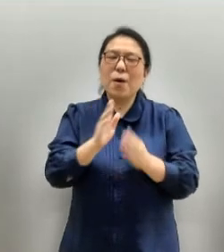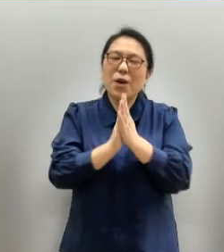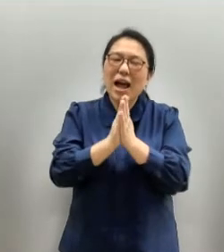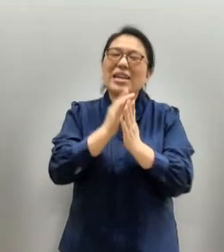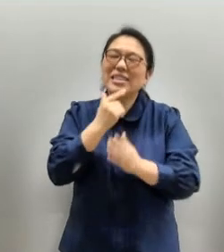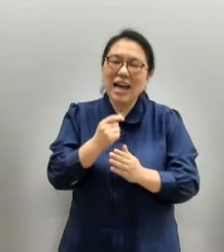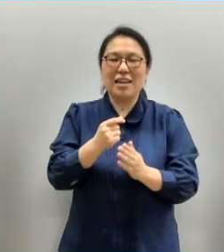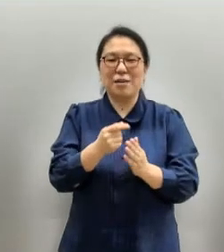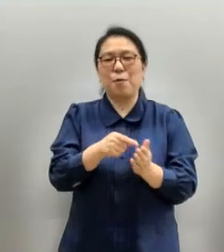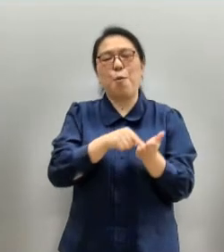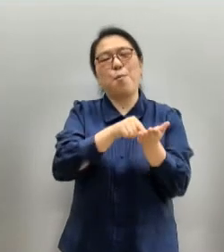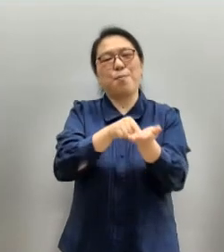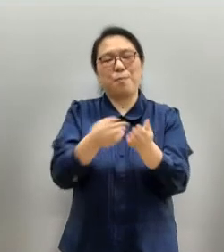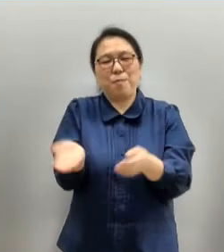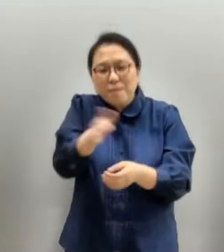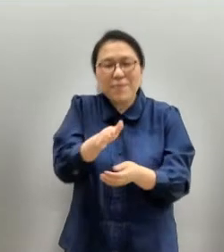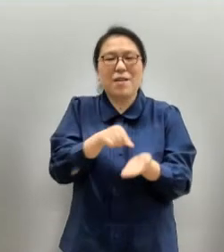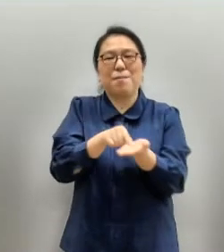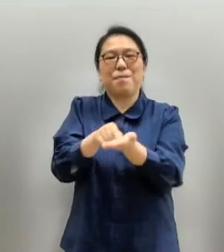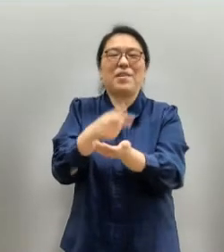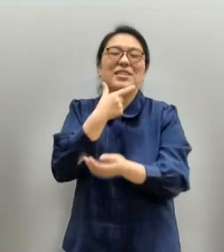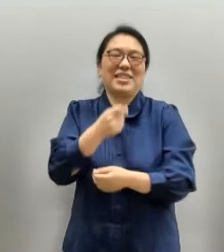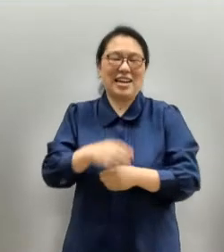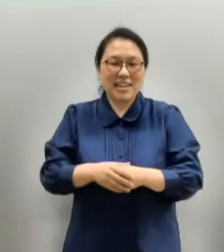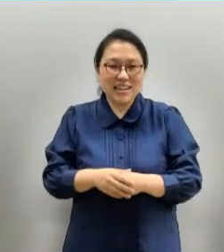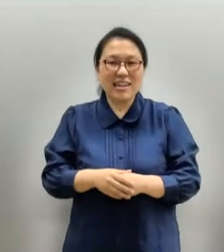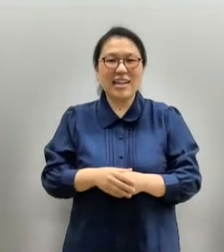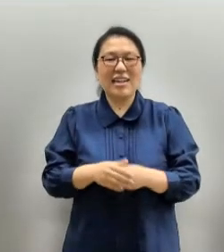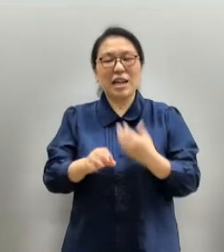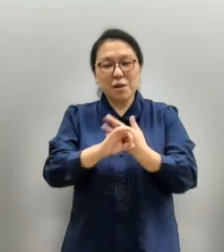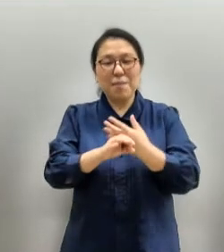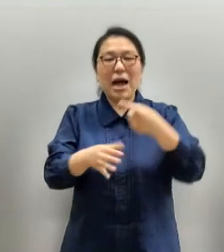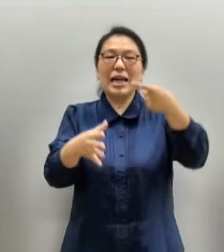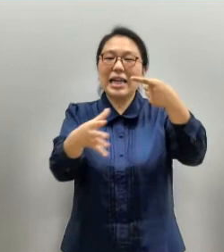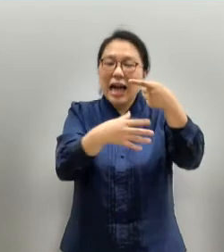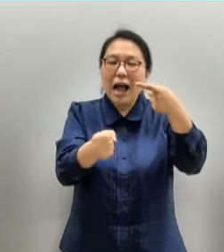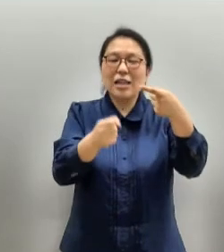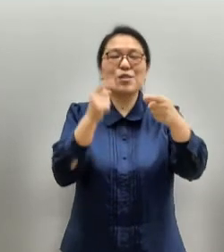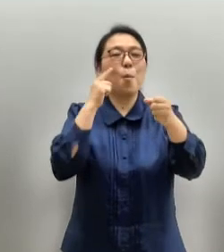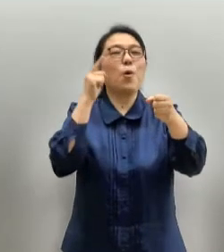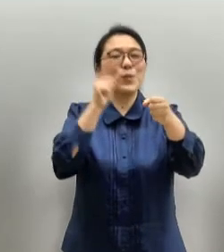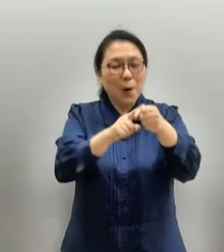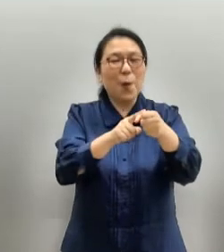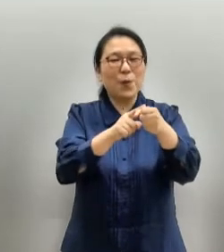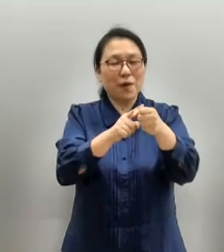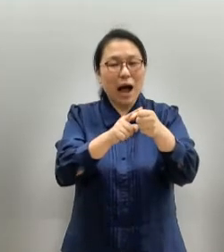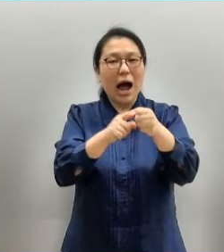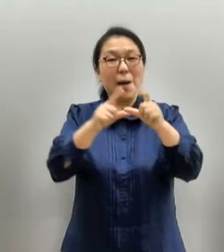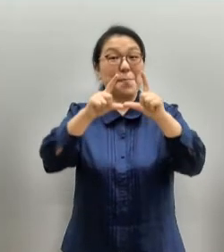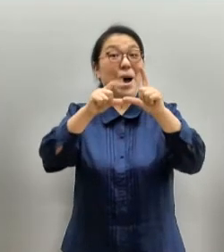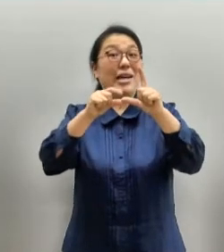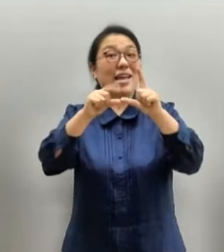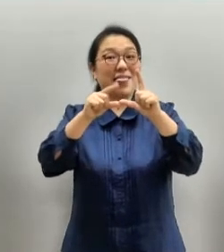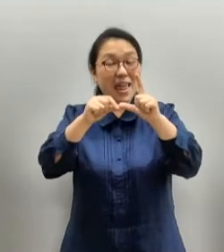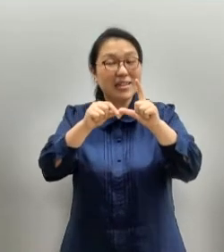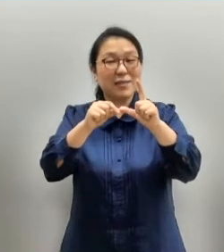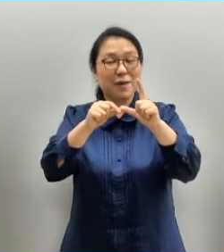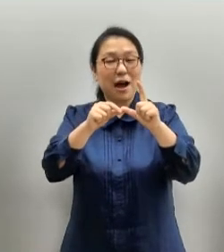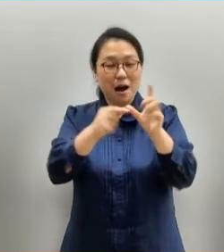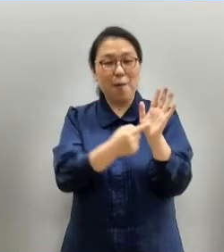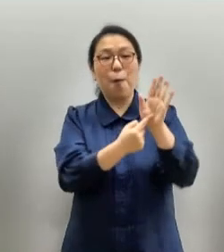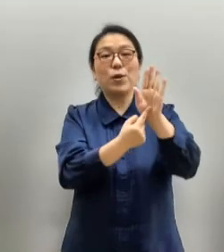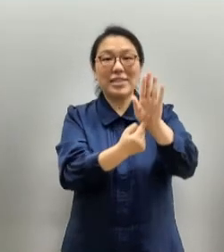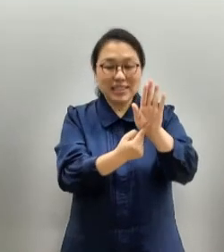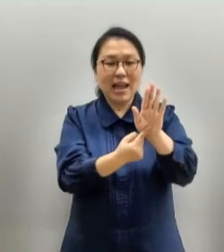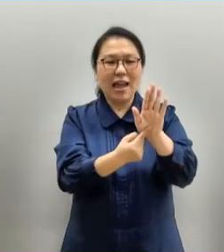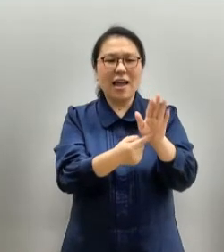具体的には年末までを目標にしたいので、月ごとの目標パーセンテージなんかもある程度設定しながらですね、どれくらい